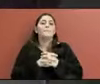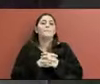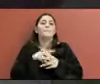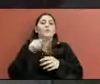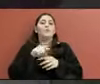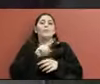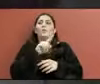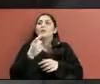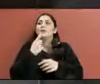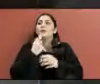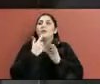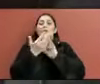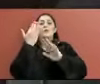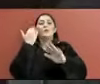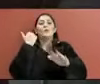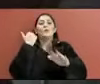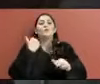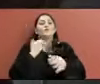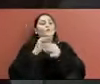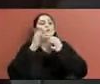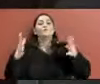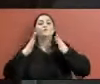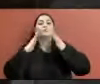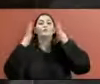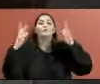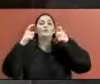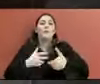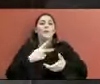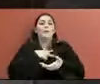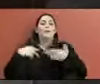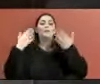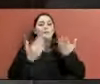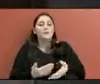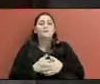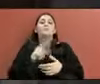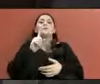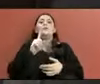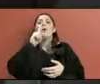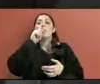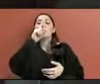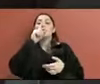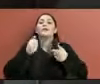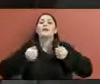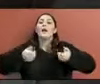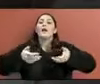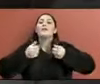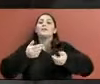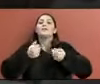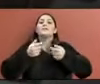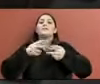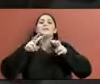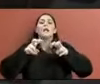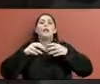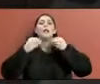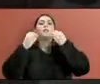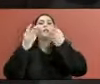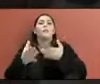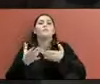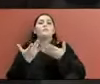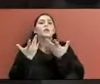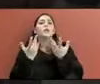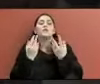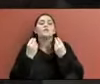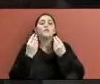Bundan 10 sene önce Büyükşehir Belediye'miz kendisine bir akülü tekerlekli sandalye vermiş. Nasıl vermiş? Hikayesi